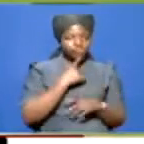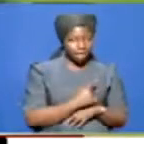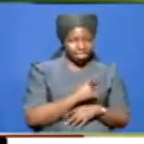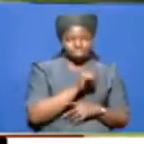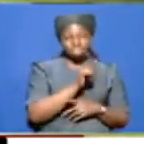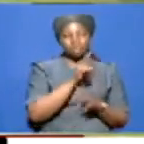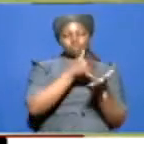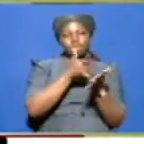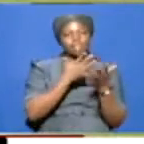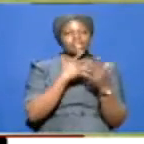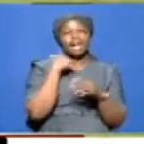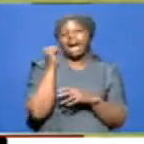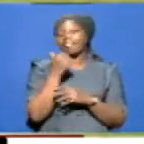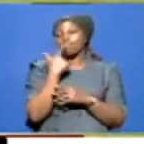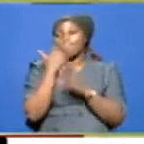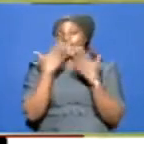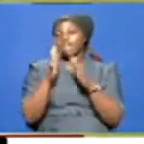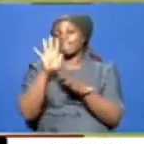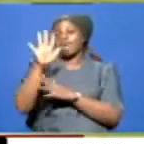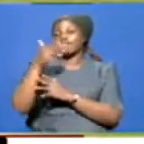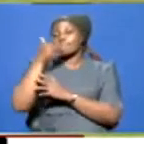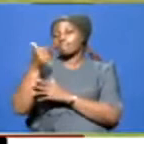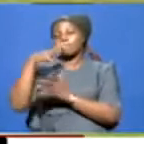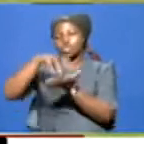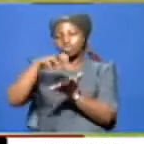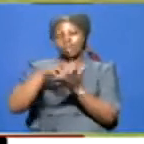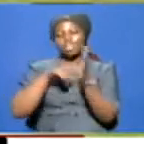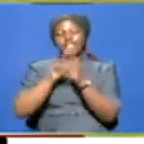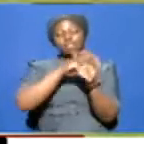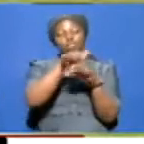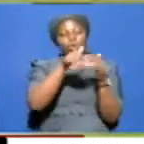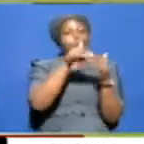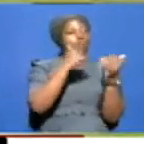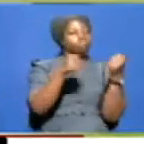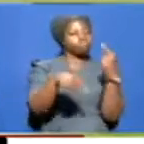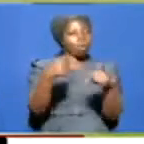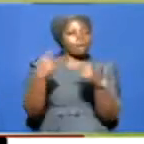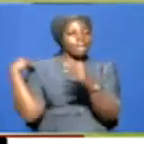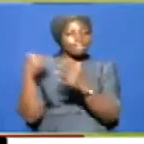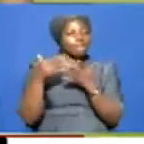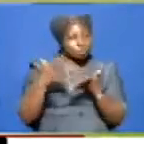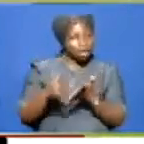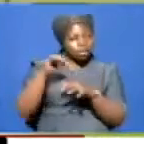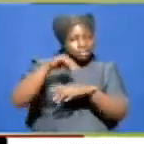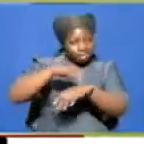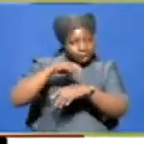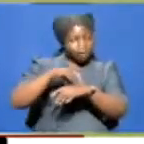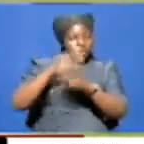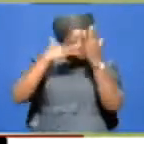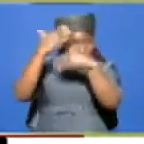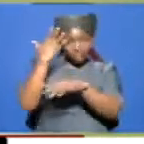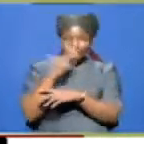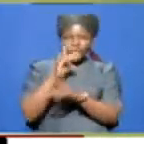wale waliomaliza katika nafasi tano za kwanza katika raundi zote kufikia sasa msimu huu wamefuzu kushiriki fainali hiyo.